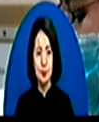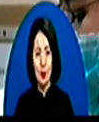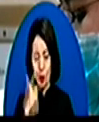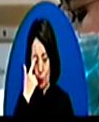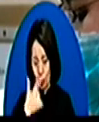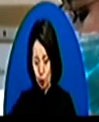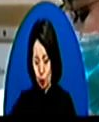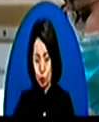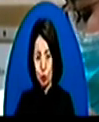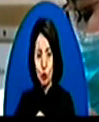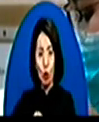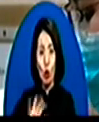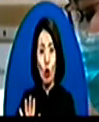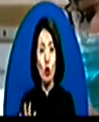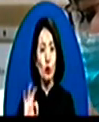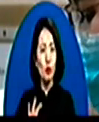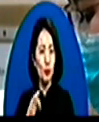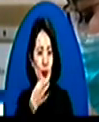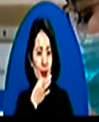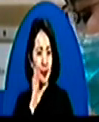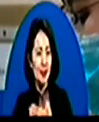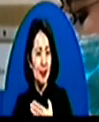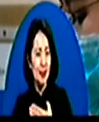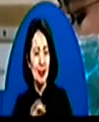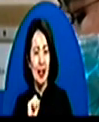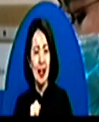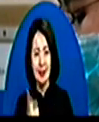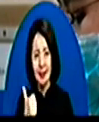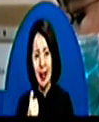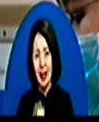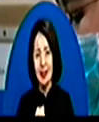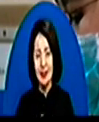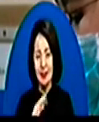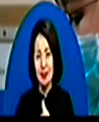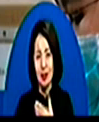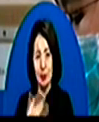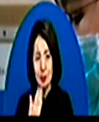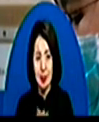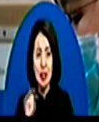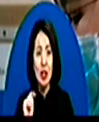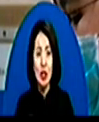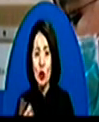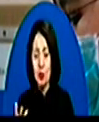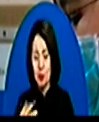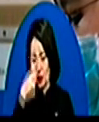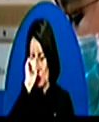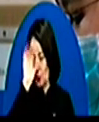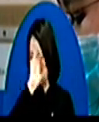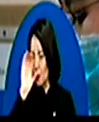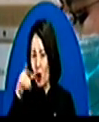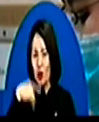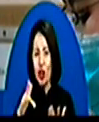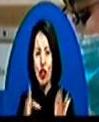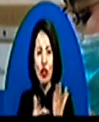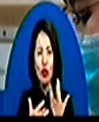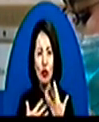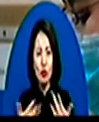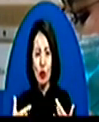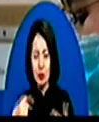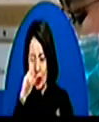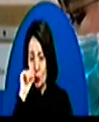Монгол улс коронавирусын халдвараас урьдчилан сэргийлэх чиглэлд маш сайн арга хэмжээ авч ажиллаж байгаа. Энэ нөхцөлд эрүүл мэндийн байгууллагуудын тоногд хөрөмж хамгийн